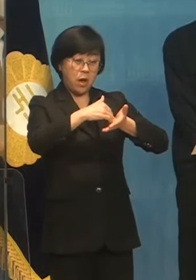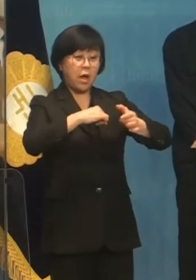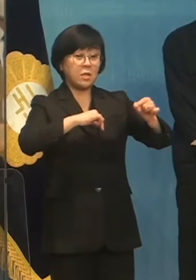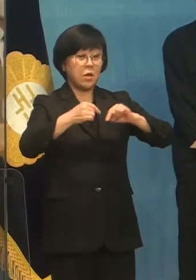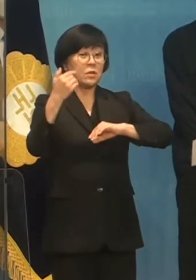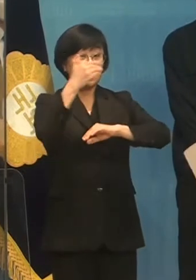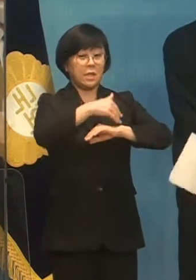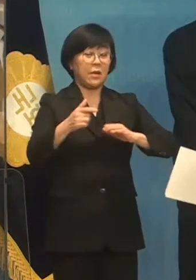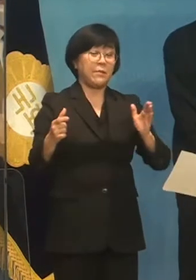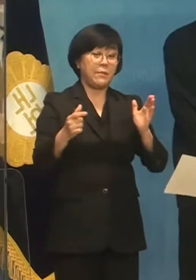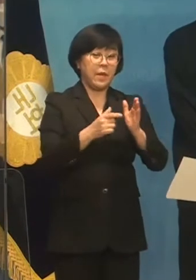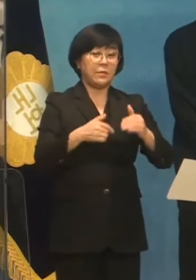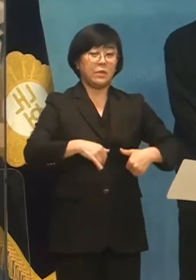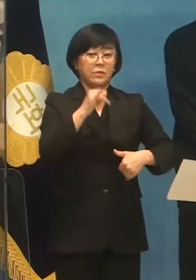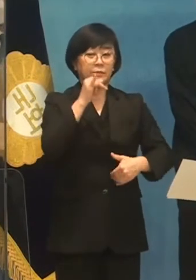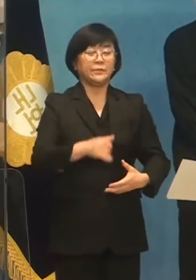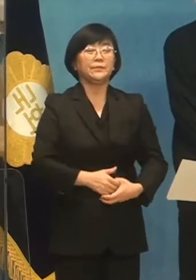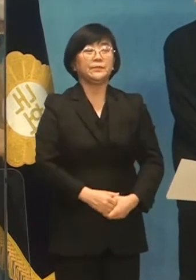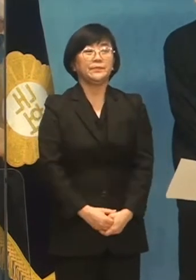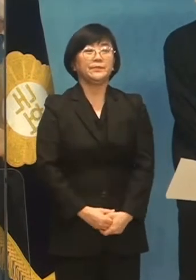합니다.